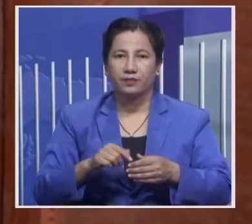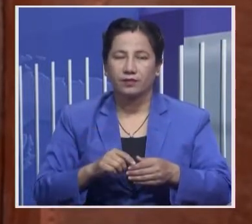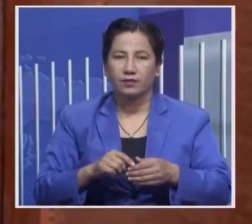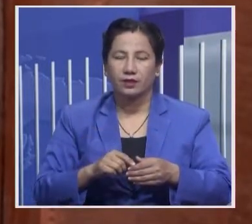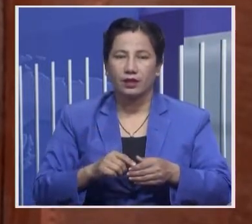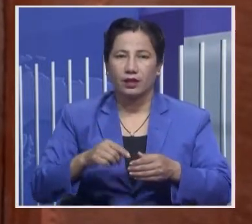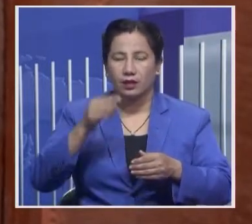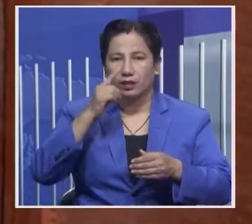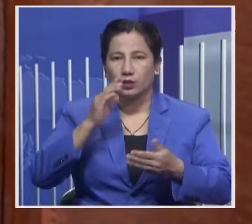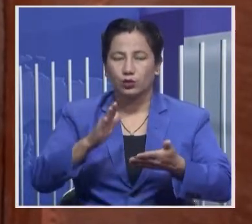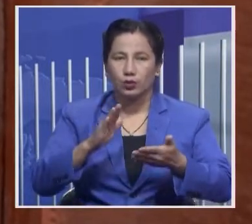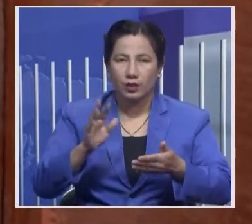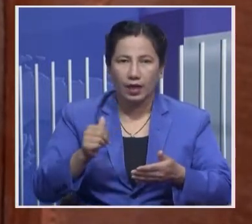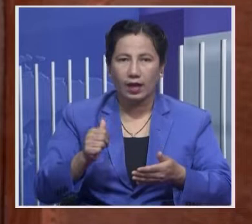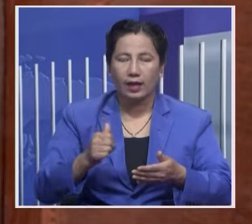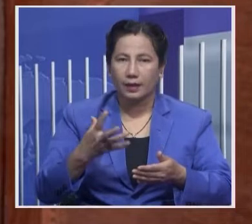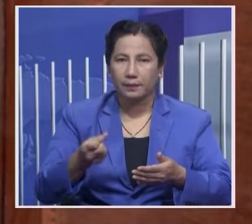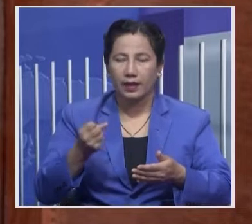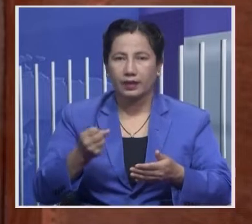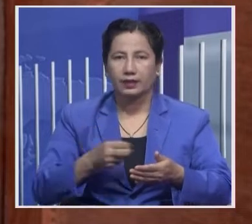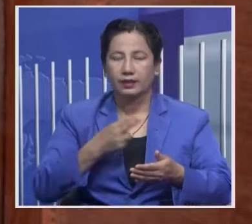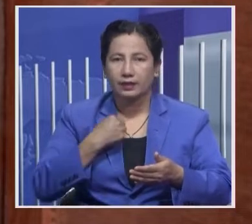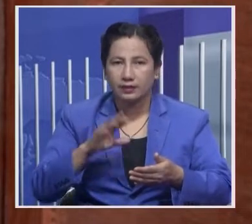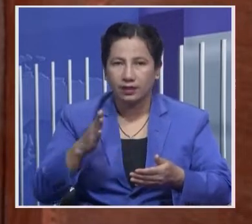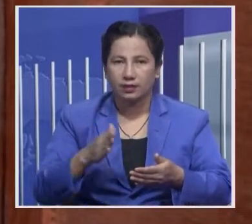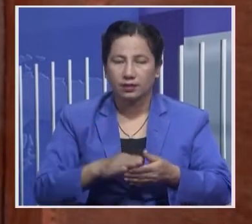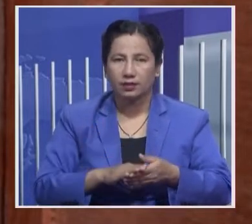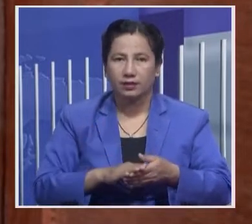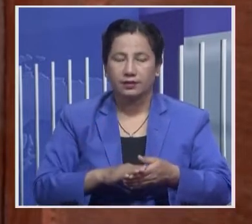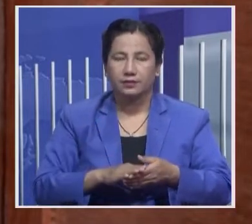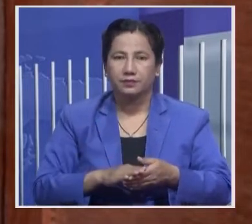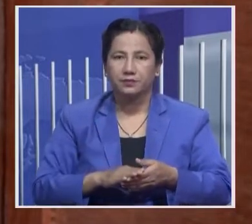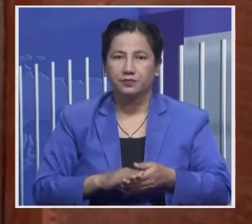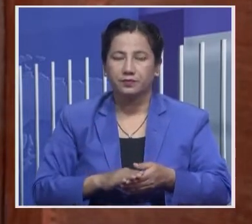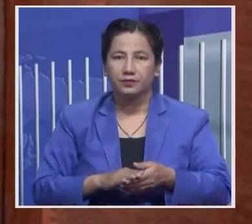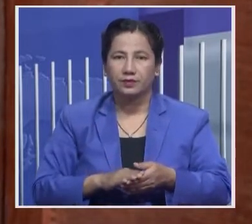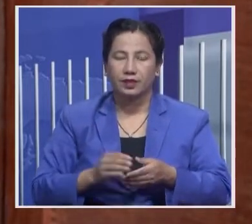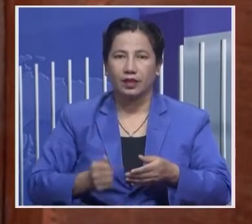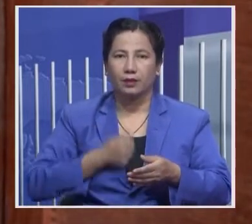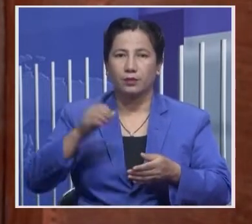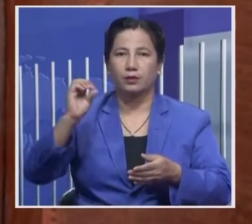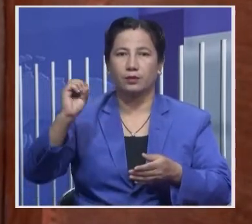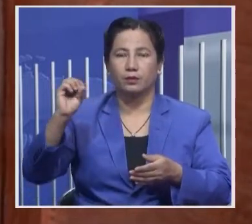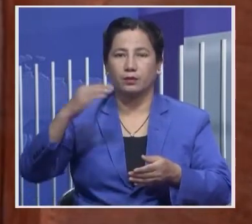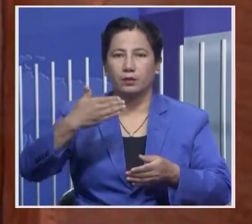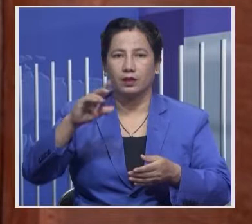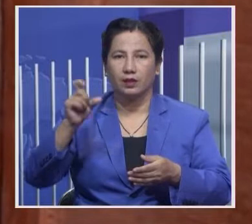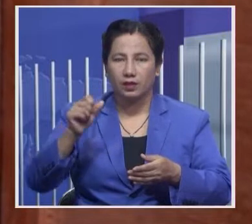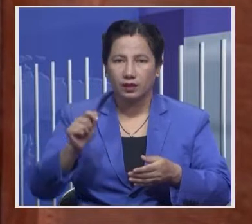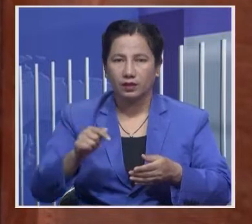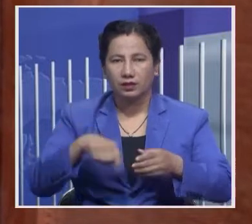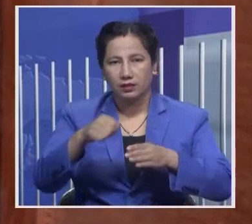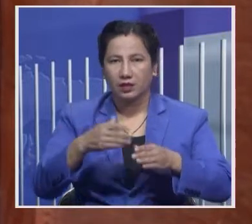अब मेरी छोरी आएगी वो बाकी इच्छा लगे घुसलन के हंस लगेगी पहन ताही तब वो सिल